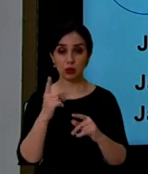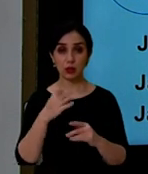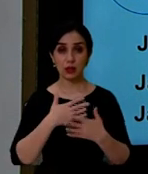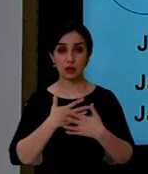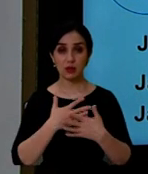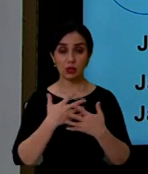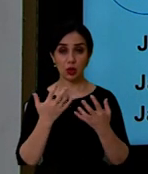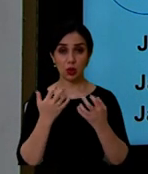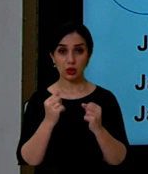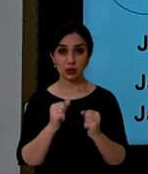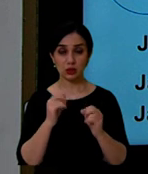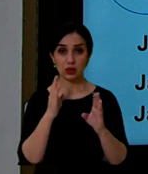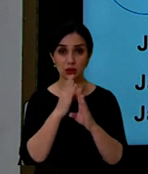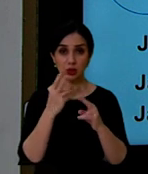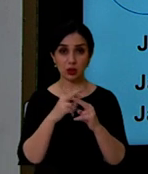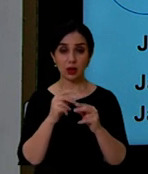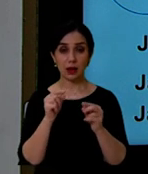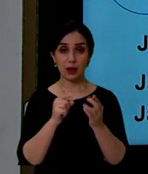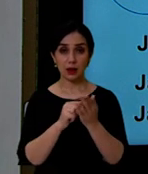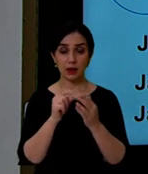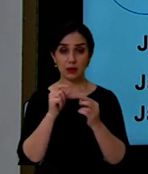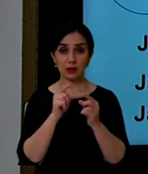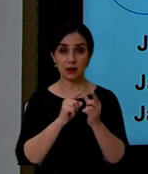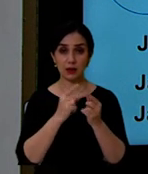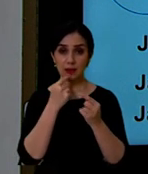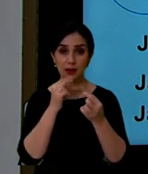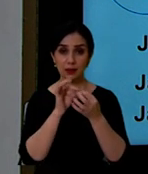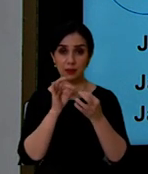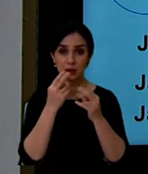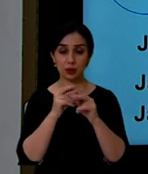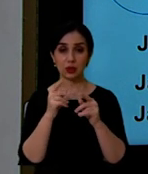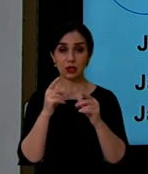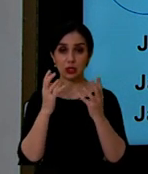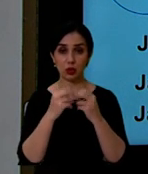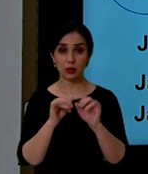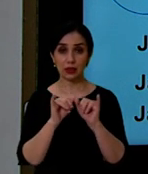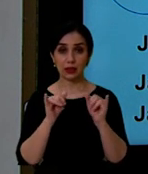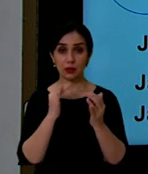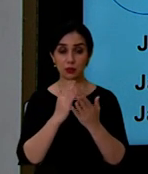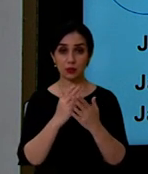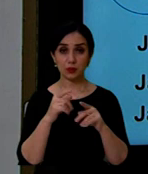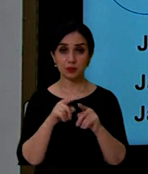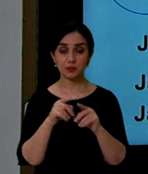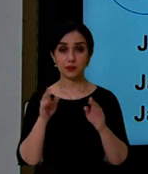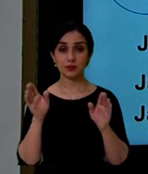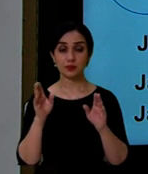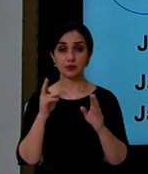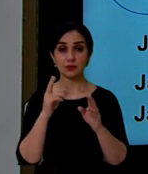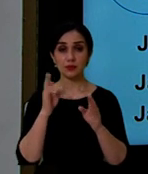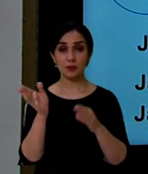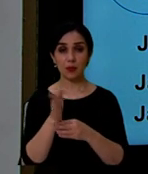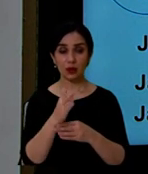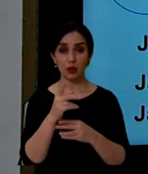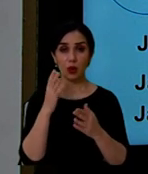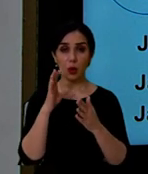nafas olish sathi kapillarlar to'ri hisobiga kengaygan bo'ladi. Panja qanotli baliqlarda